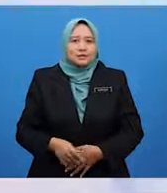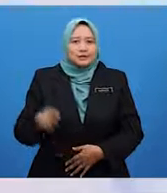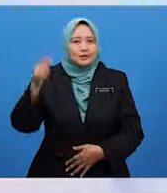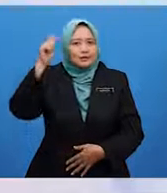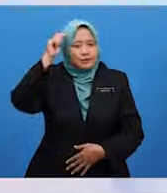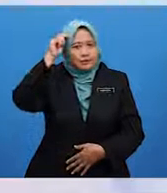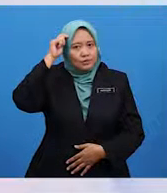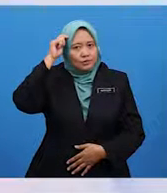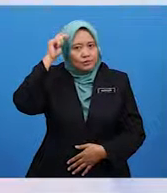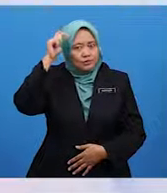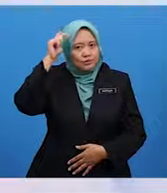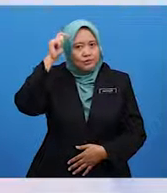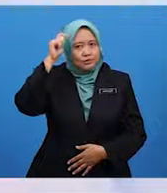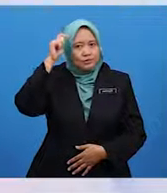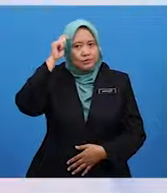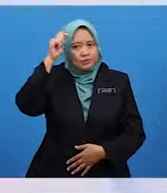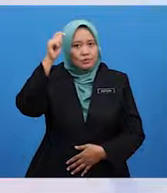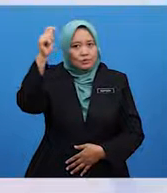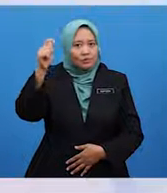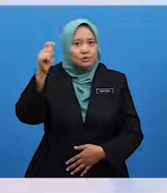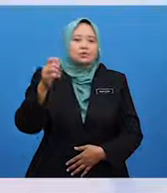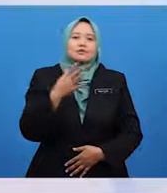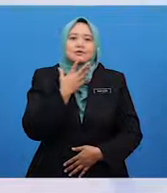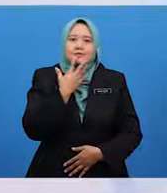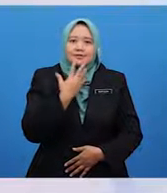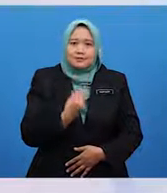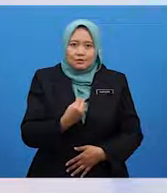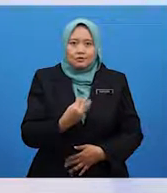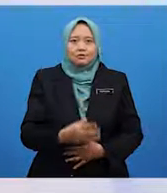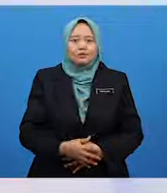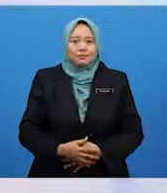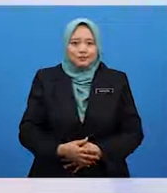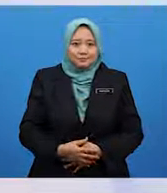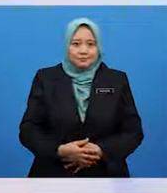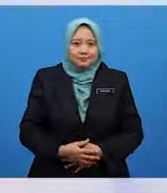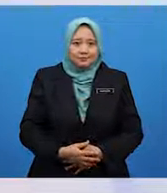Tok Janggut. Ya, kita pilih Tok Janggut.